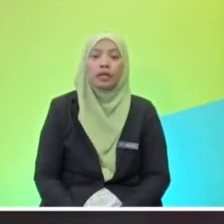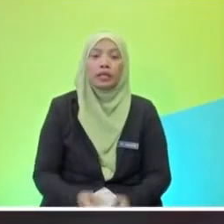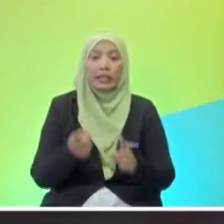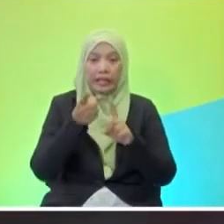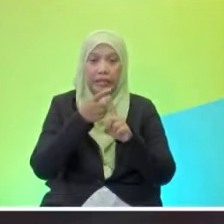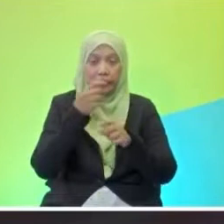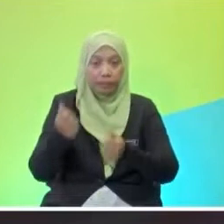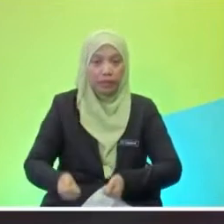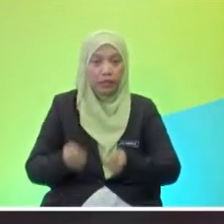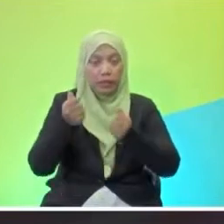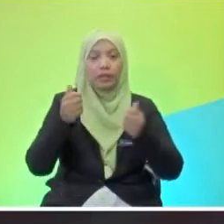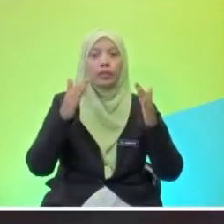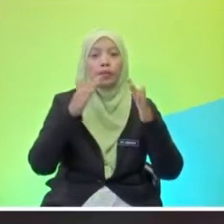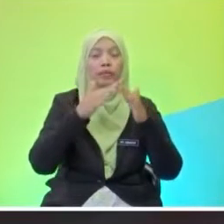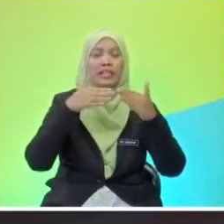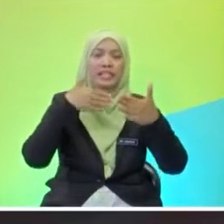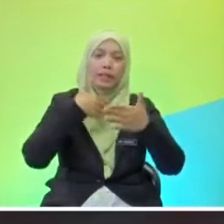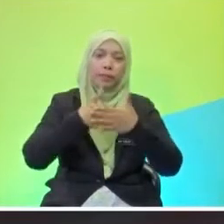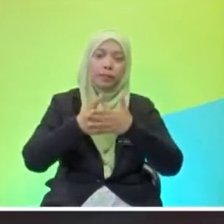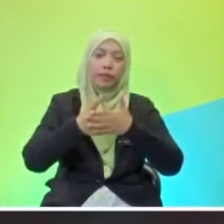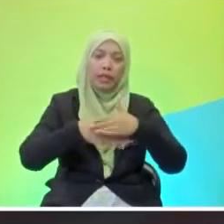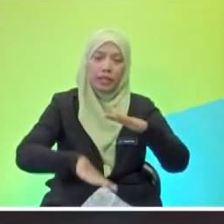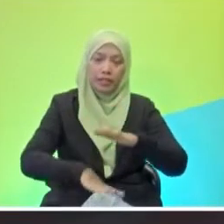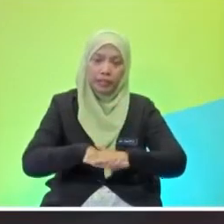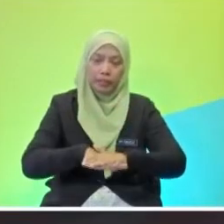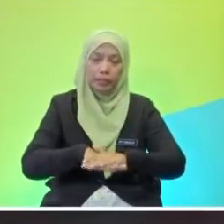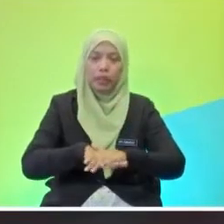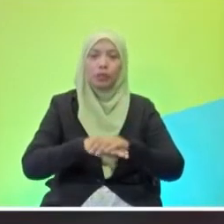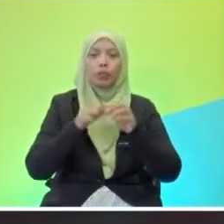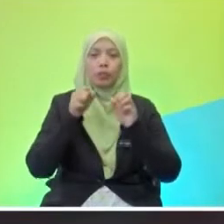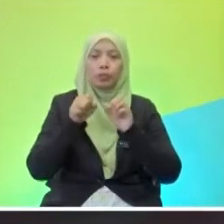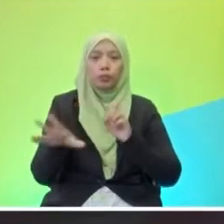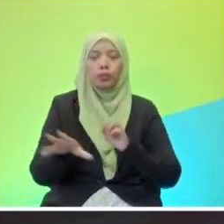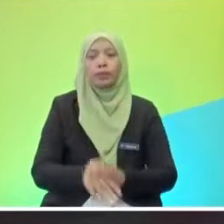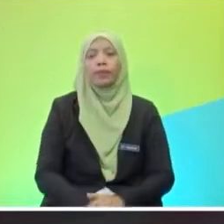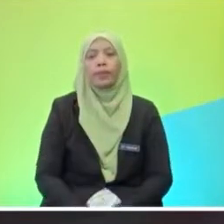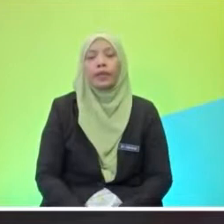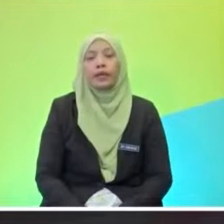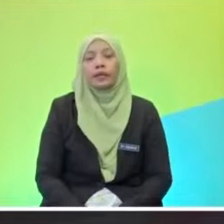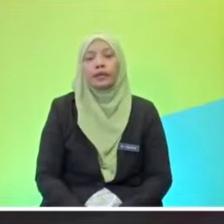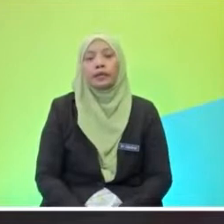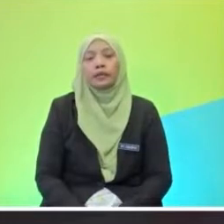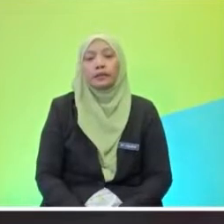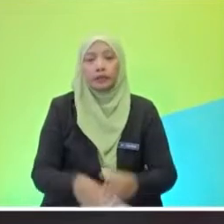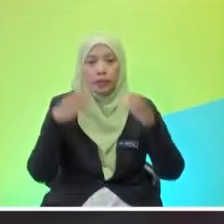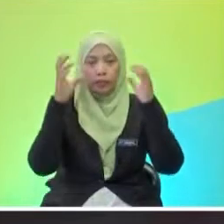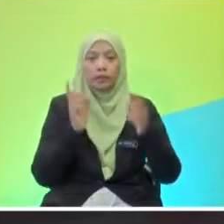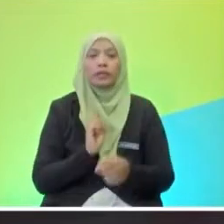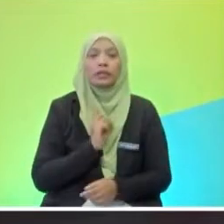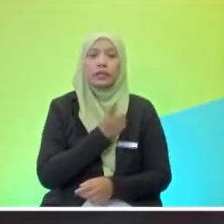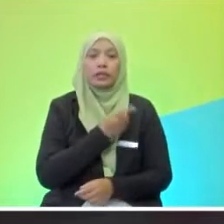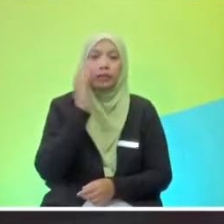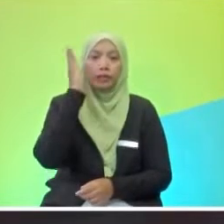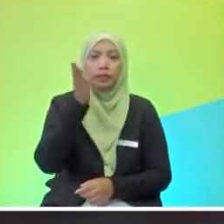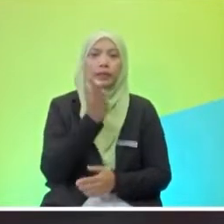rumah ataupun kalau sampailah kepada tampak penuh pulsa proses yang kita dapat pahami baik seketika